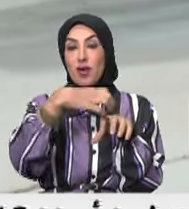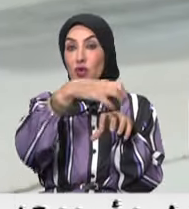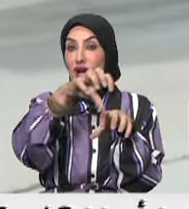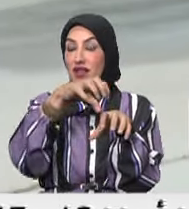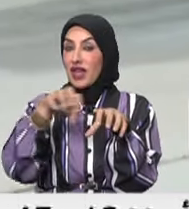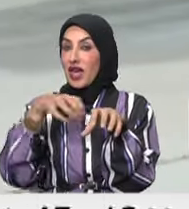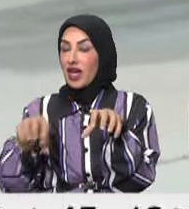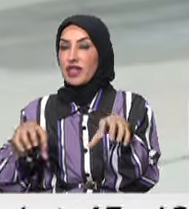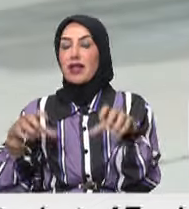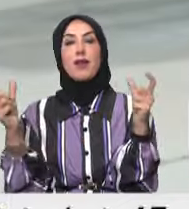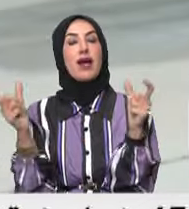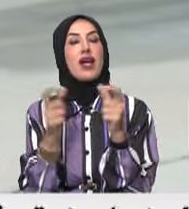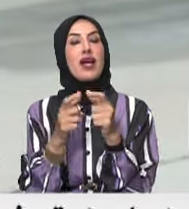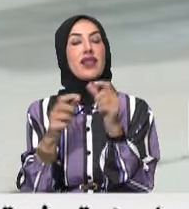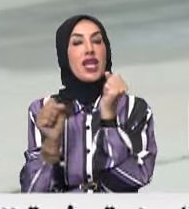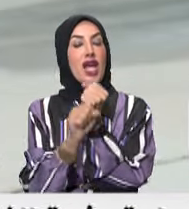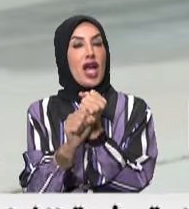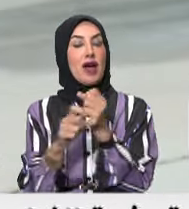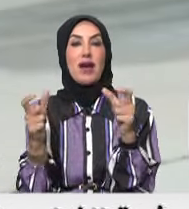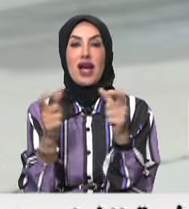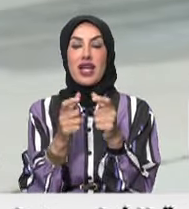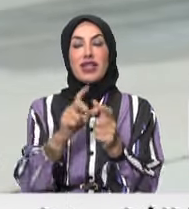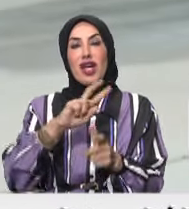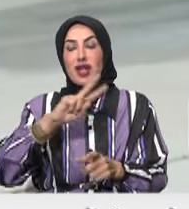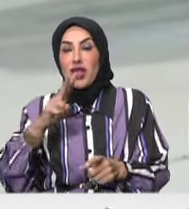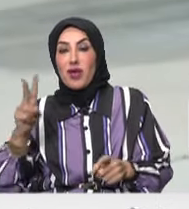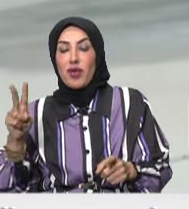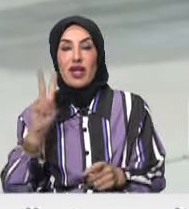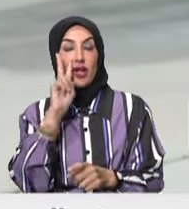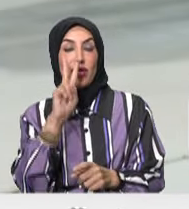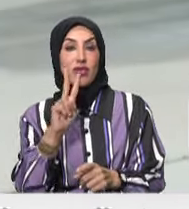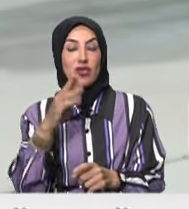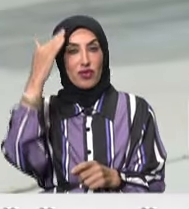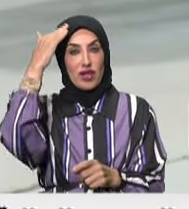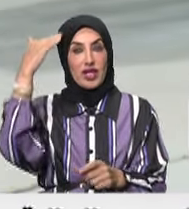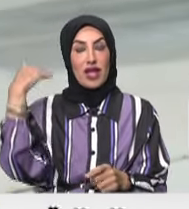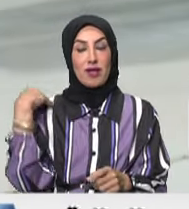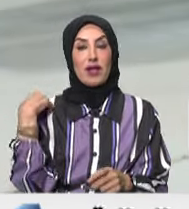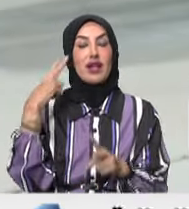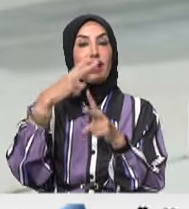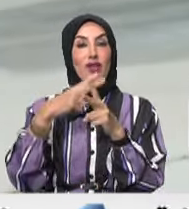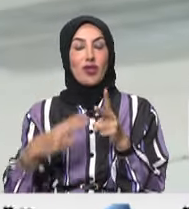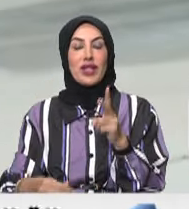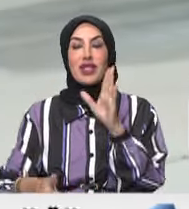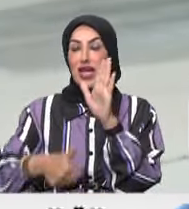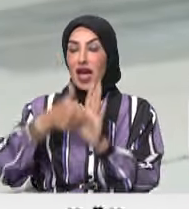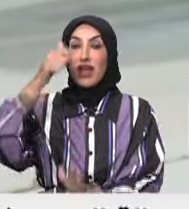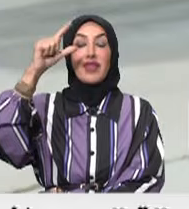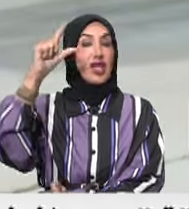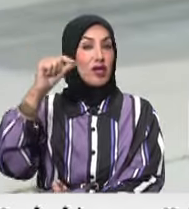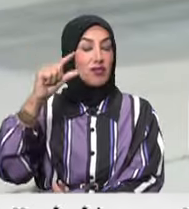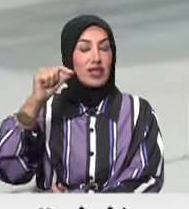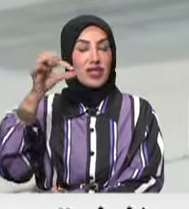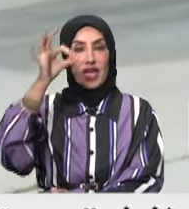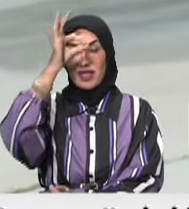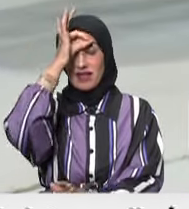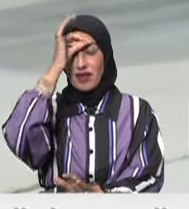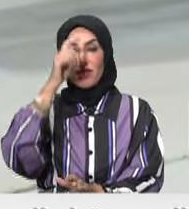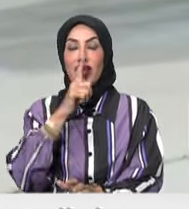اداري وكذلك الاعمال الفنيه وبعد ما ثبتت المراه الكويتيه دورها وجدارتها بالعمل في السلك العسكري